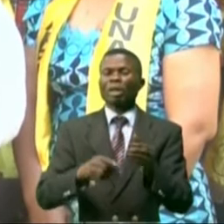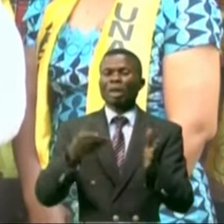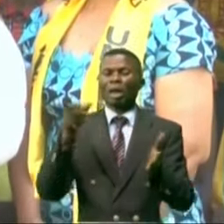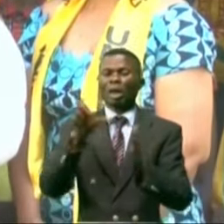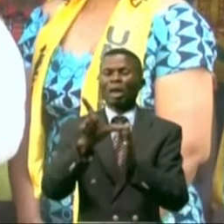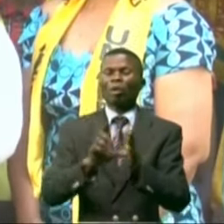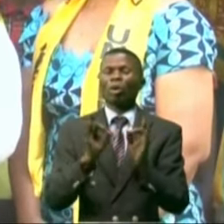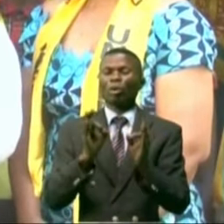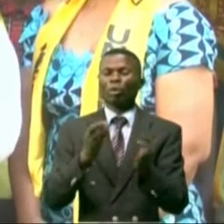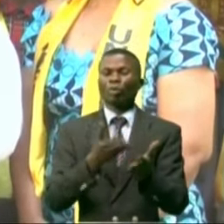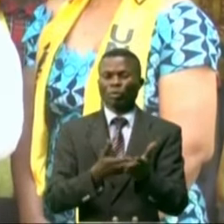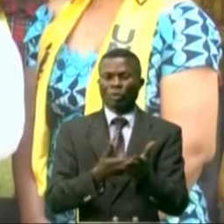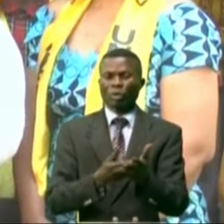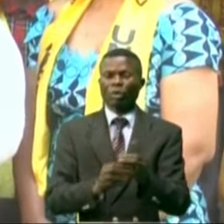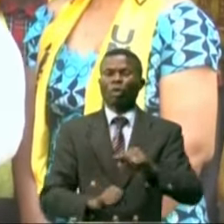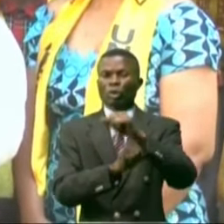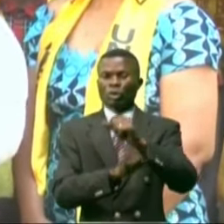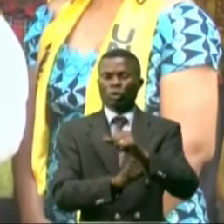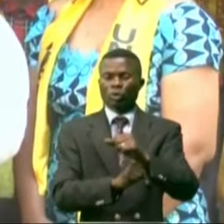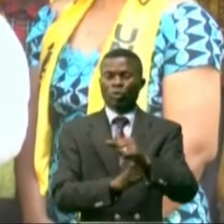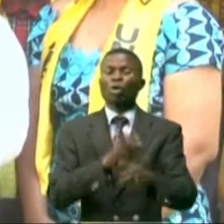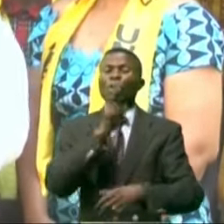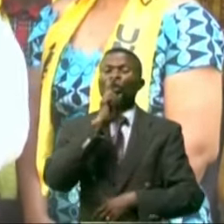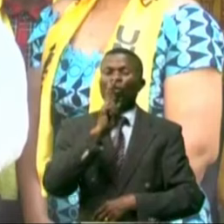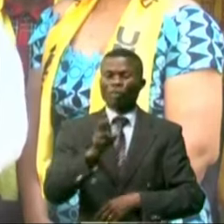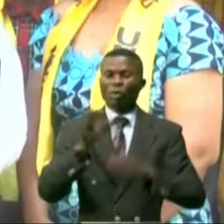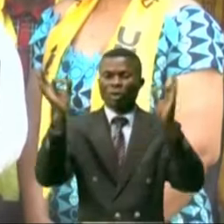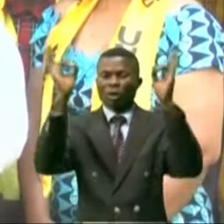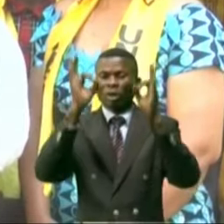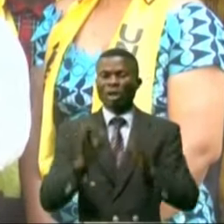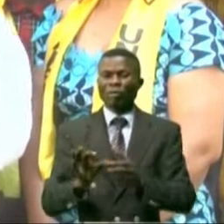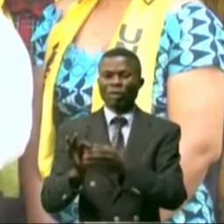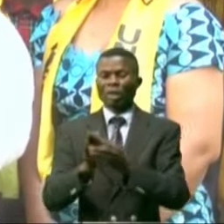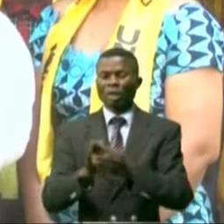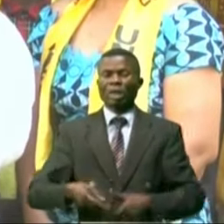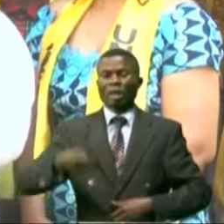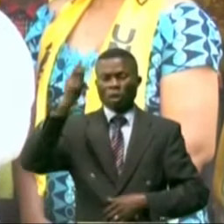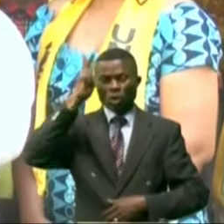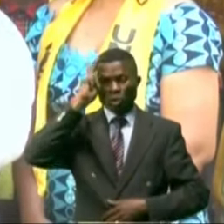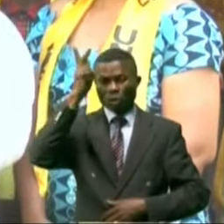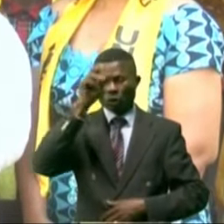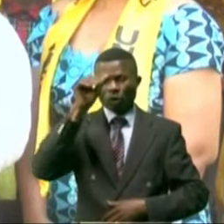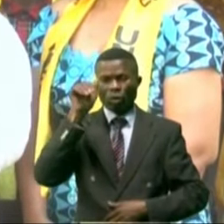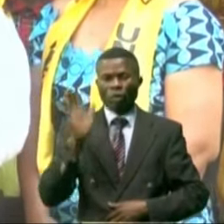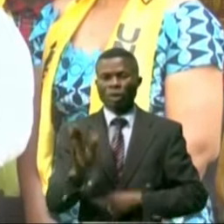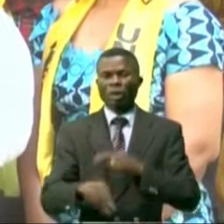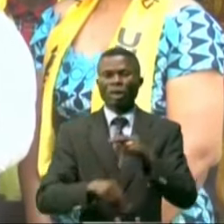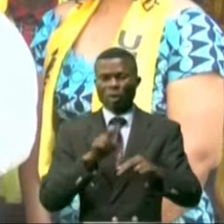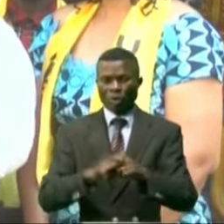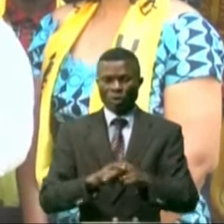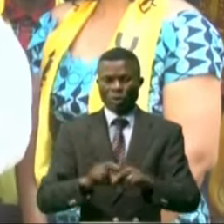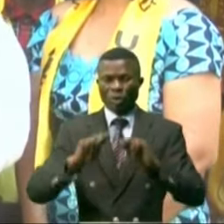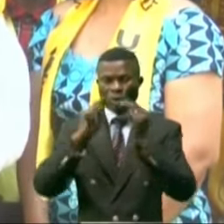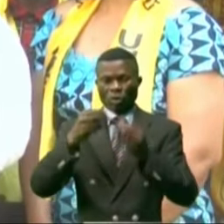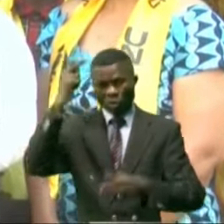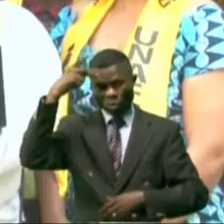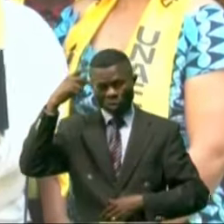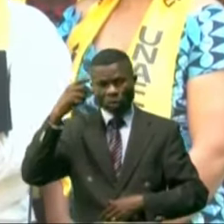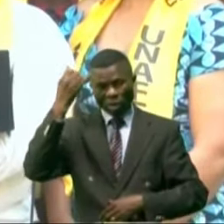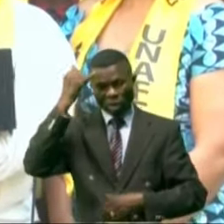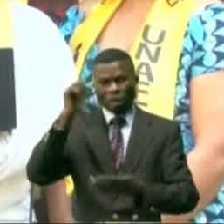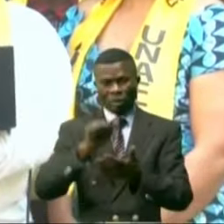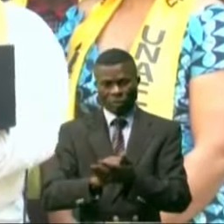loi. Soutenons sans faille la Fédération du Haut-Katanga ainsi que le directoire national de notre parti dans cette